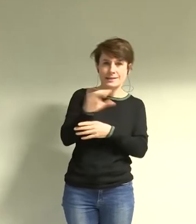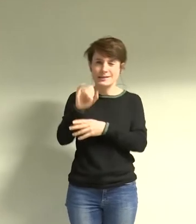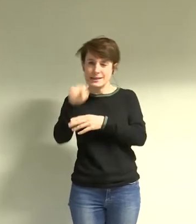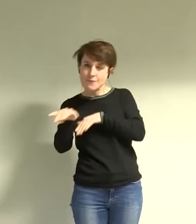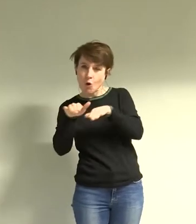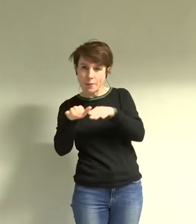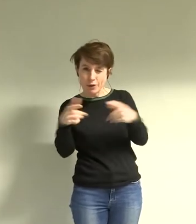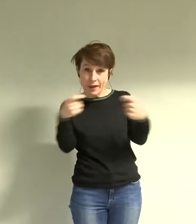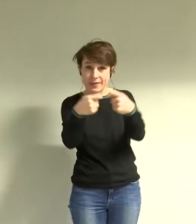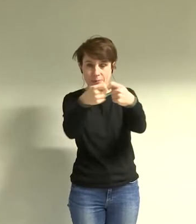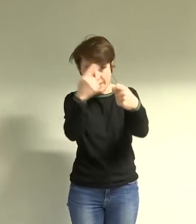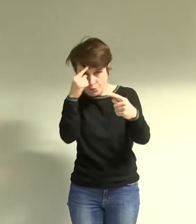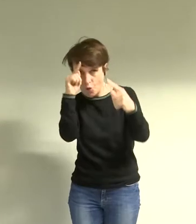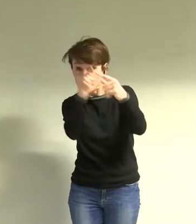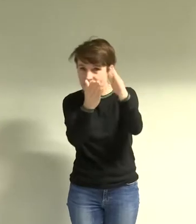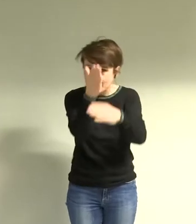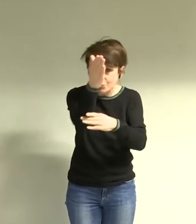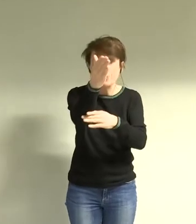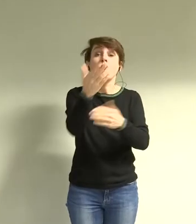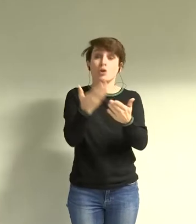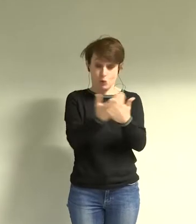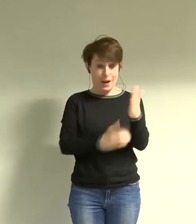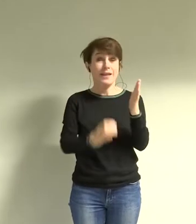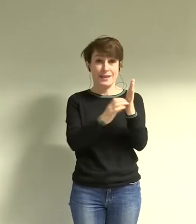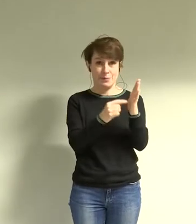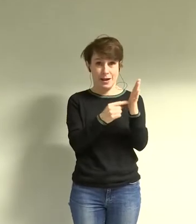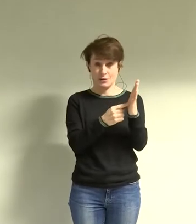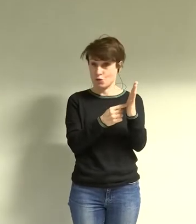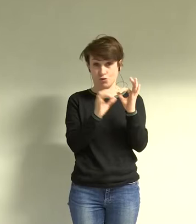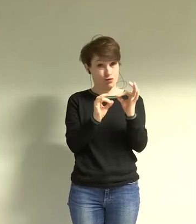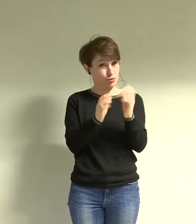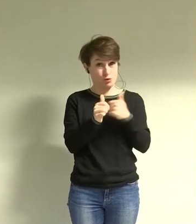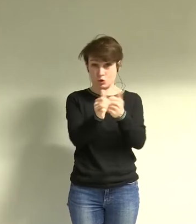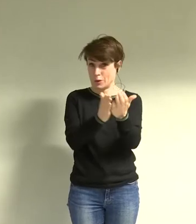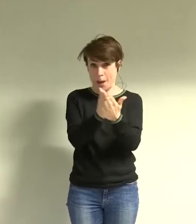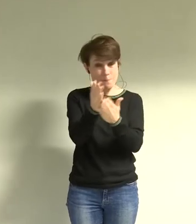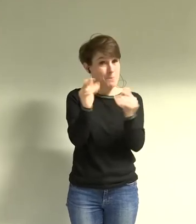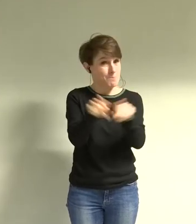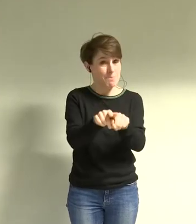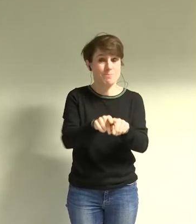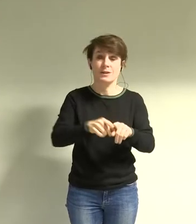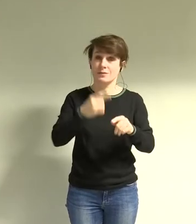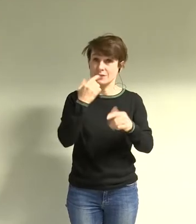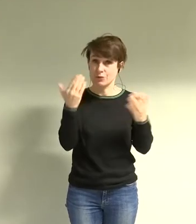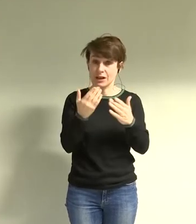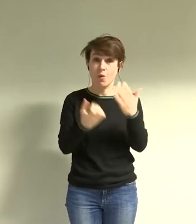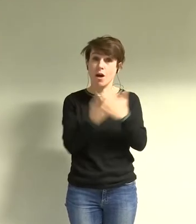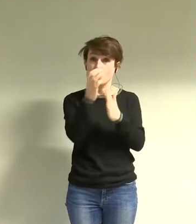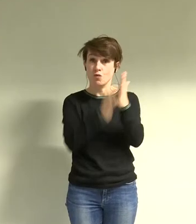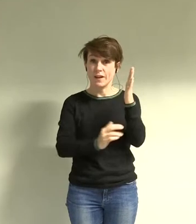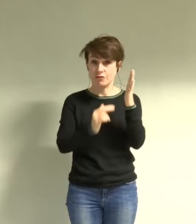c'est le sens de la délibération que nous proposons aujourd'hui ici une délibération pour mettre en place une nouvelle charte de fonctionnement